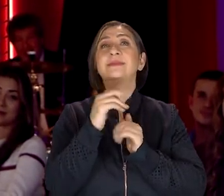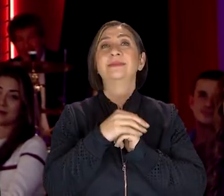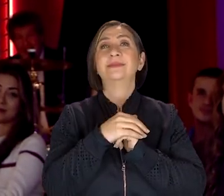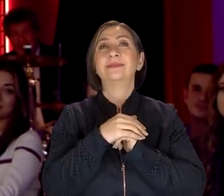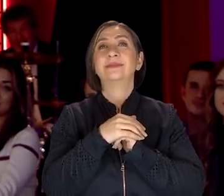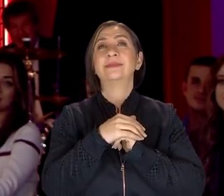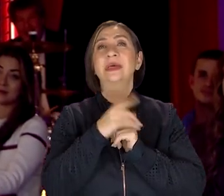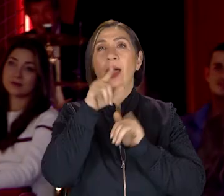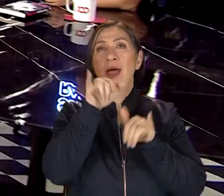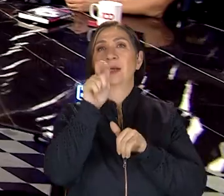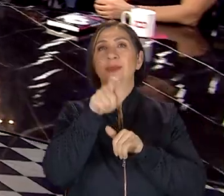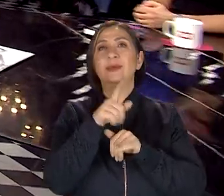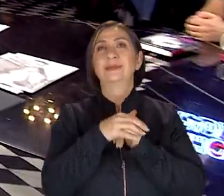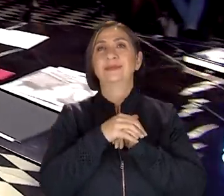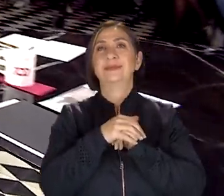yapıyor.